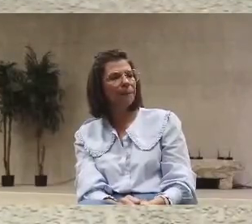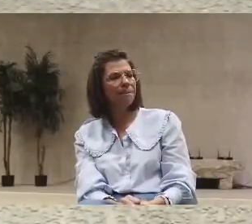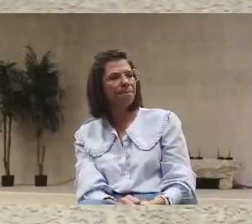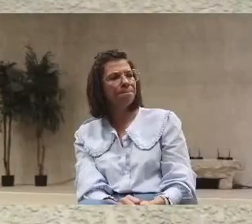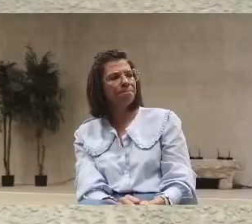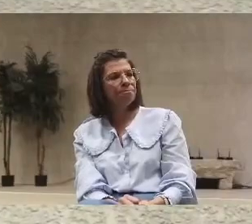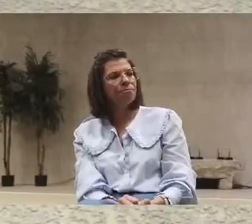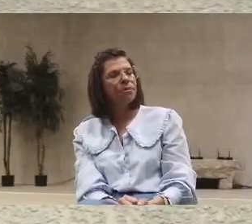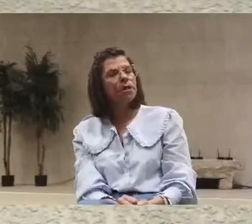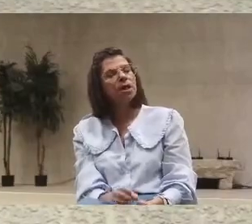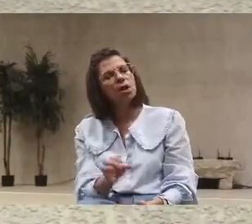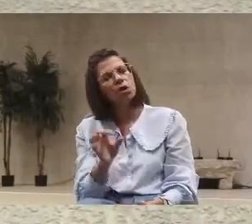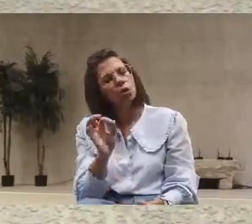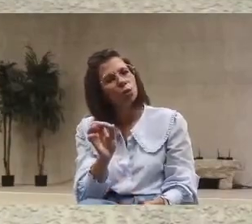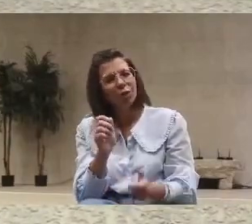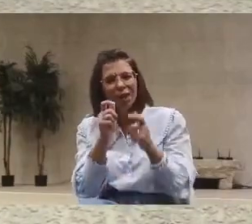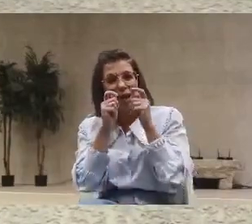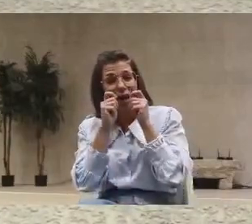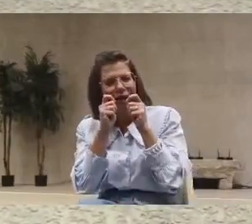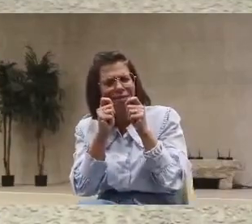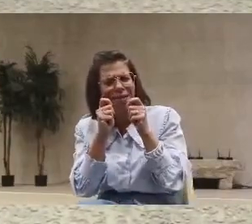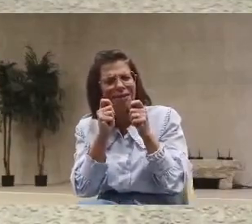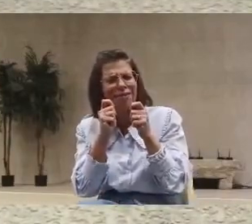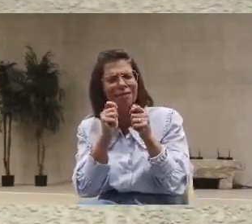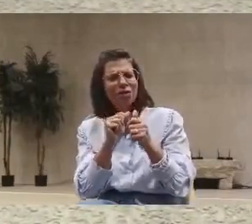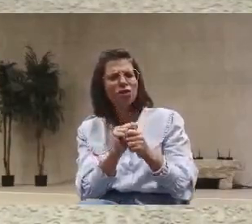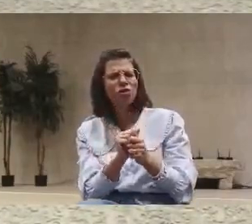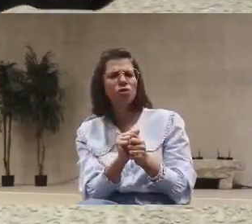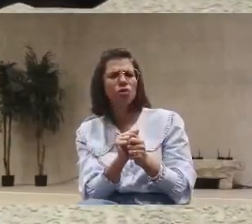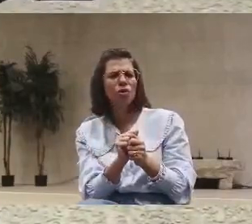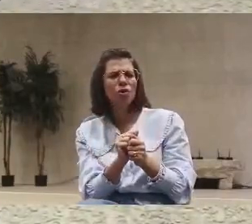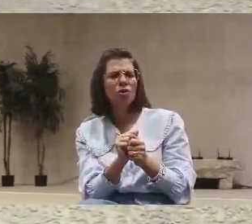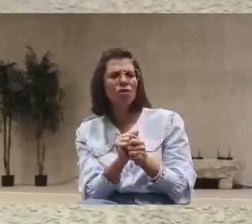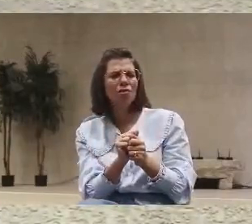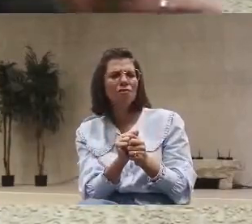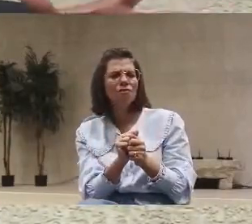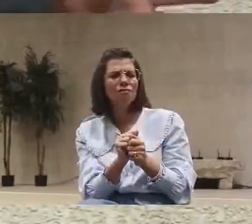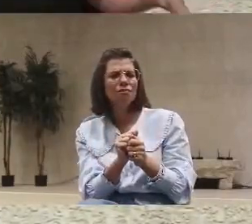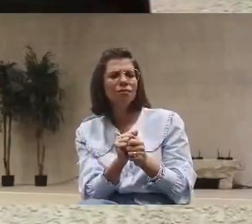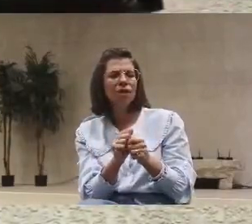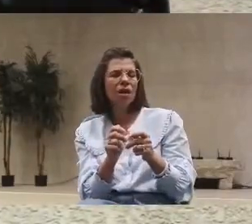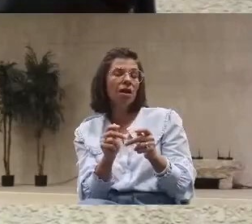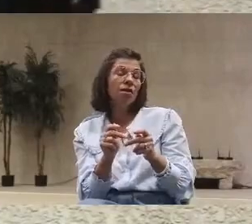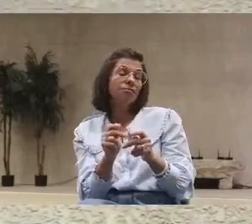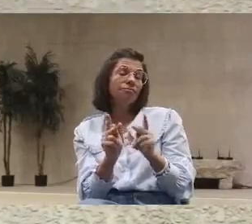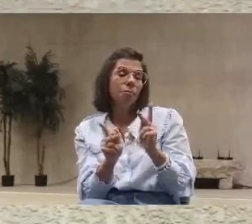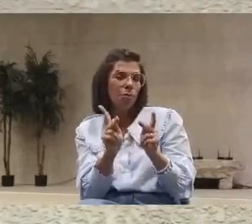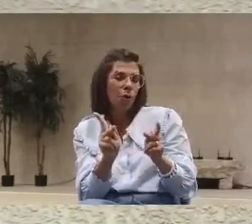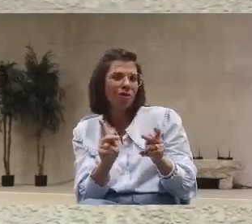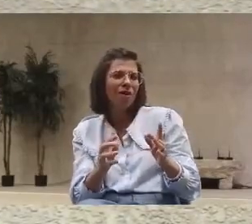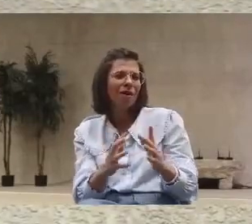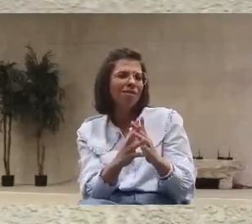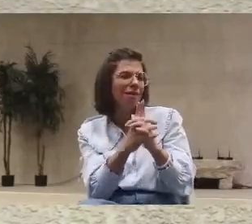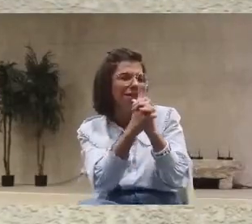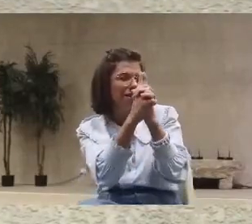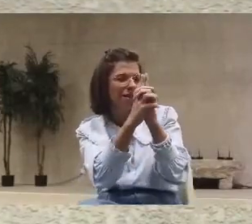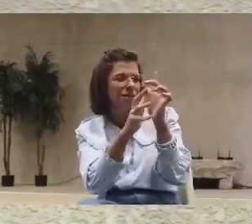dans certains endroits même des continents il n'y a que ça et là c'est sûr les gens vont courir